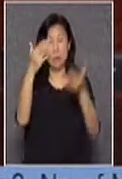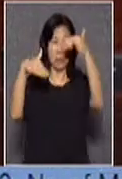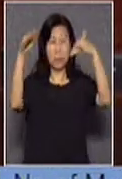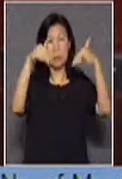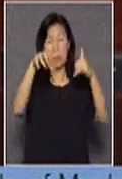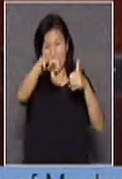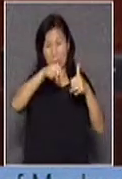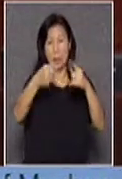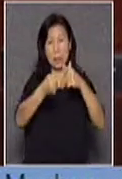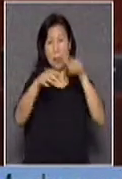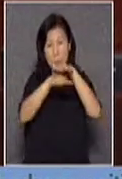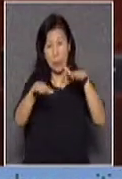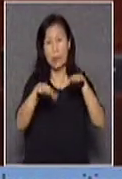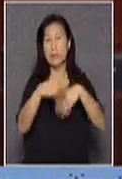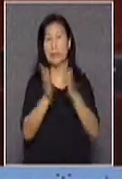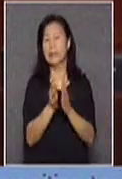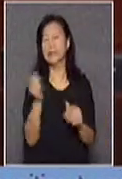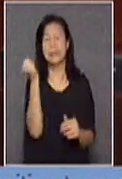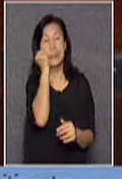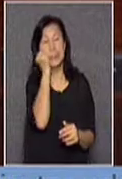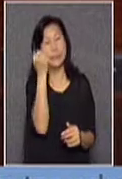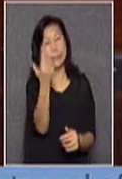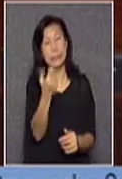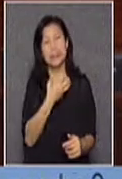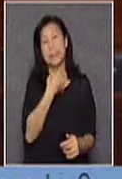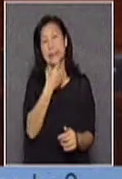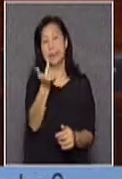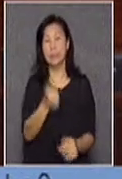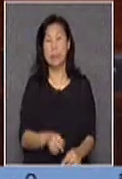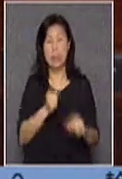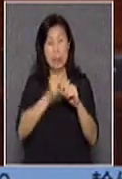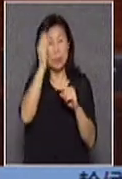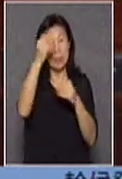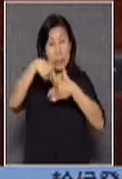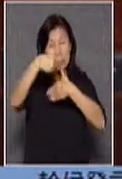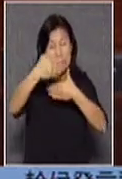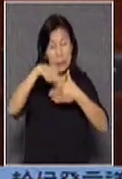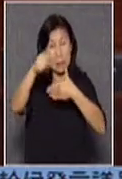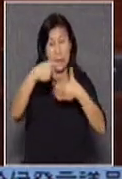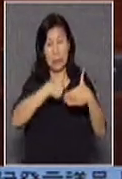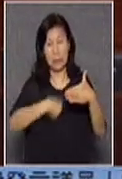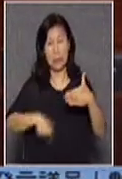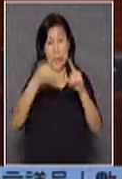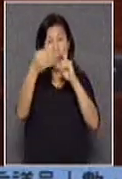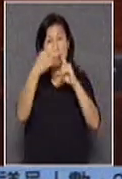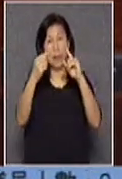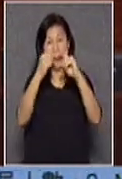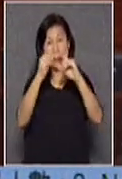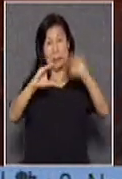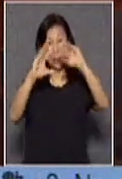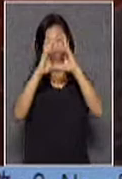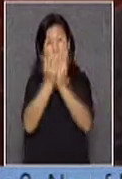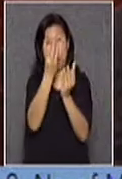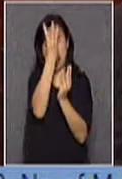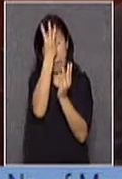公道咧，可以話係極為困難。咁但係我希望即係其他議員啊，特別係其他非民建聯嘅保皇黨